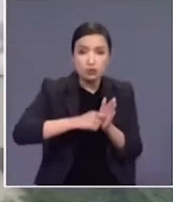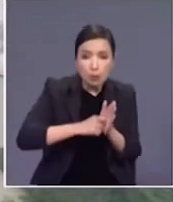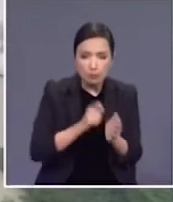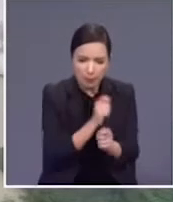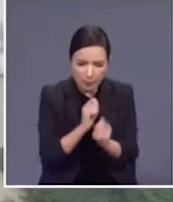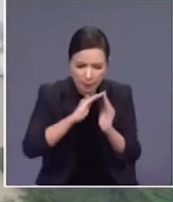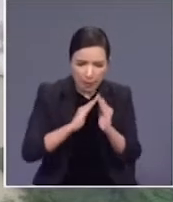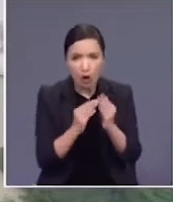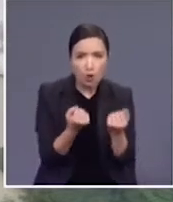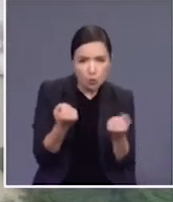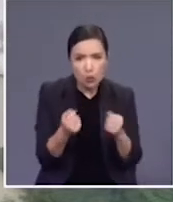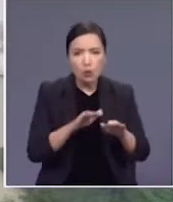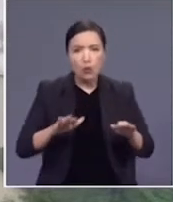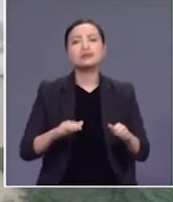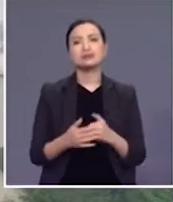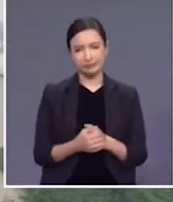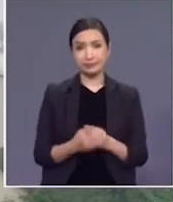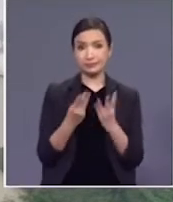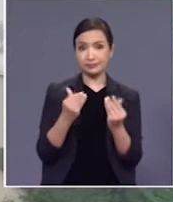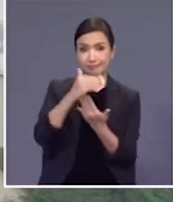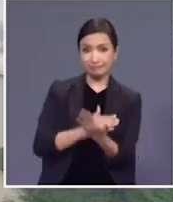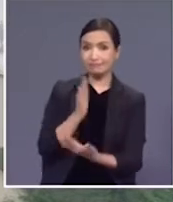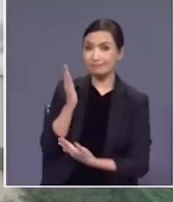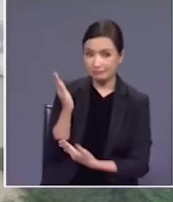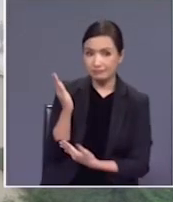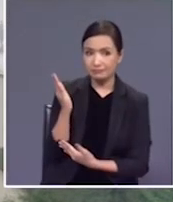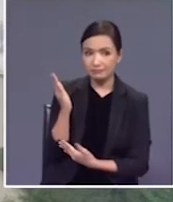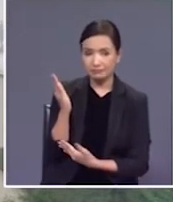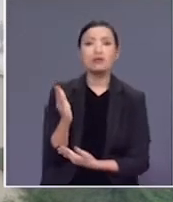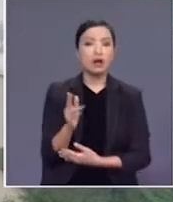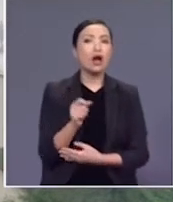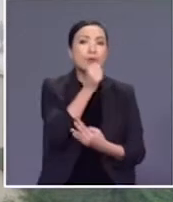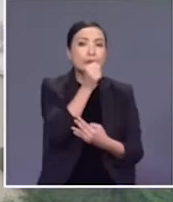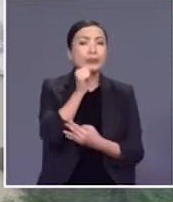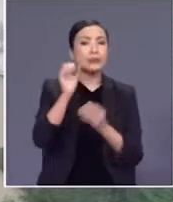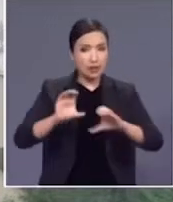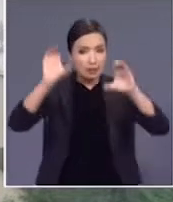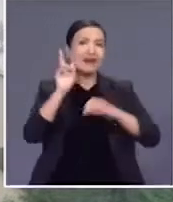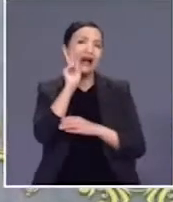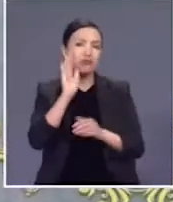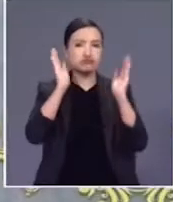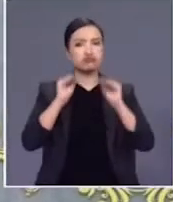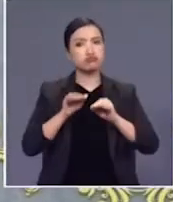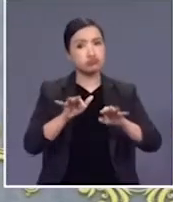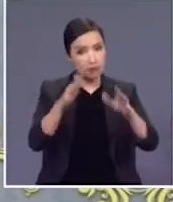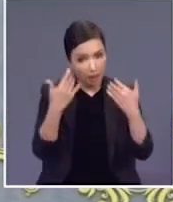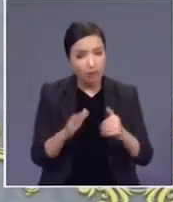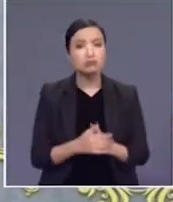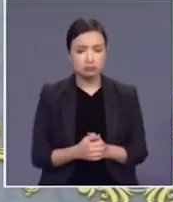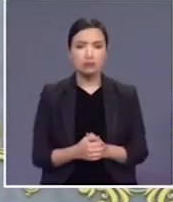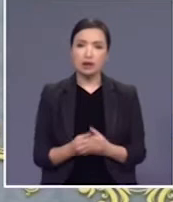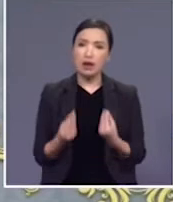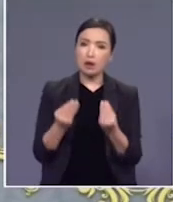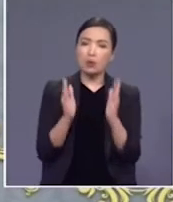พย์ยานพาหนะรายละเอียดตามหน้าจอนะครับซึ่งโฆษกรัฐบาลได้แถลงข่าวไปแล้วและการส่งเสริมให้บุคคลธรรมดา บริษัท